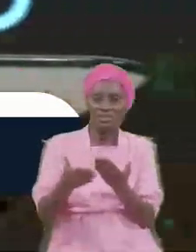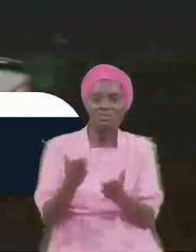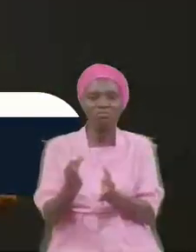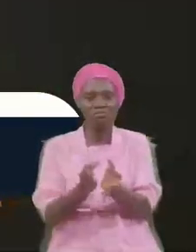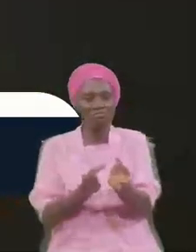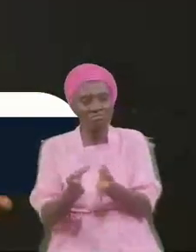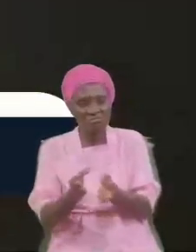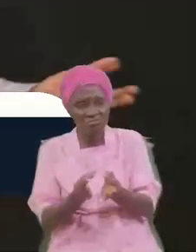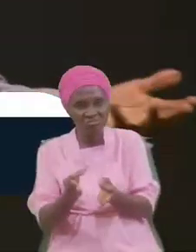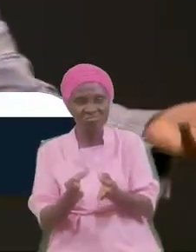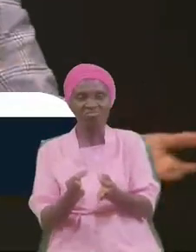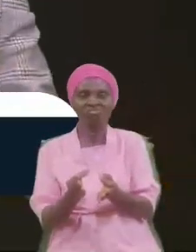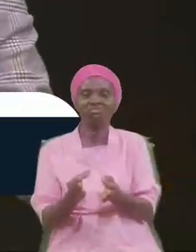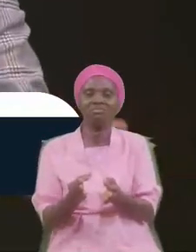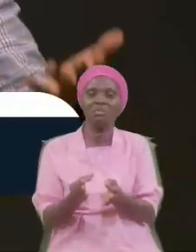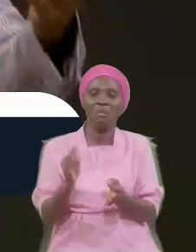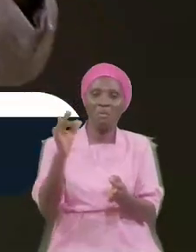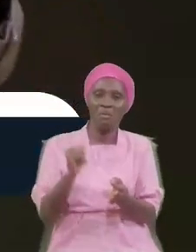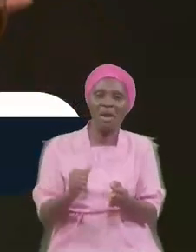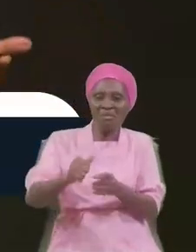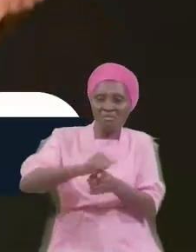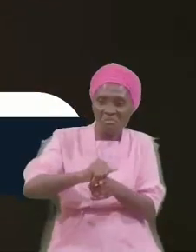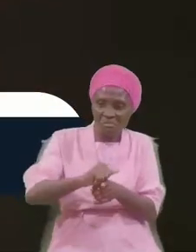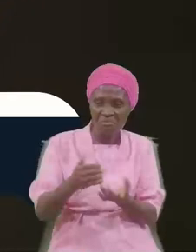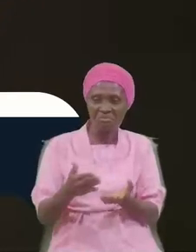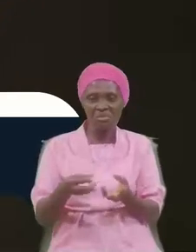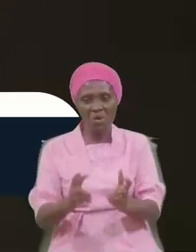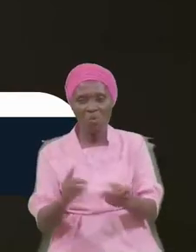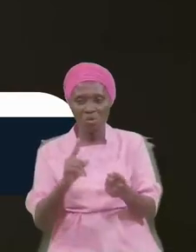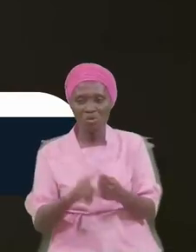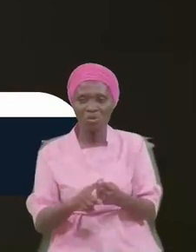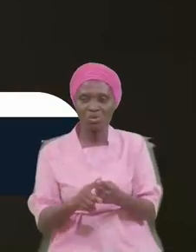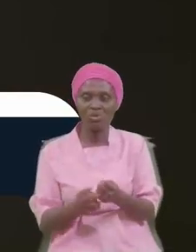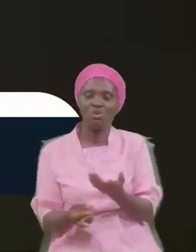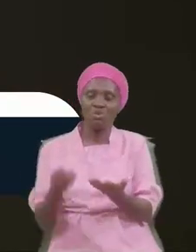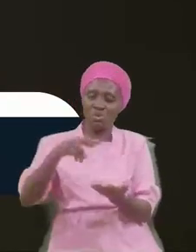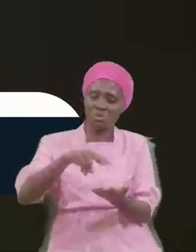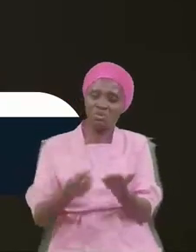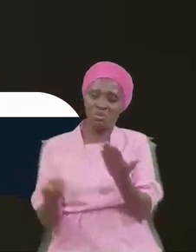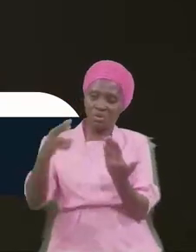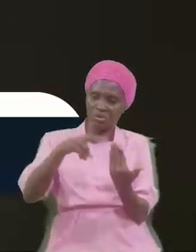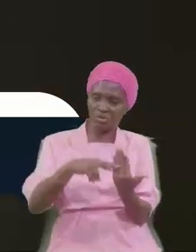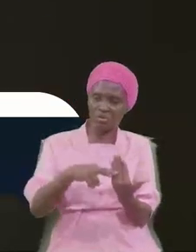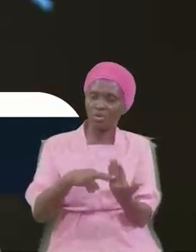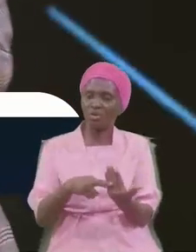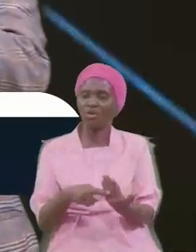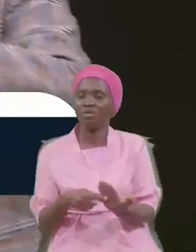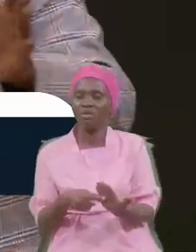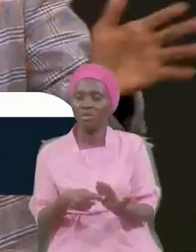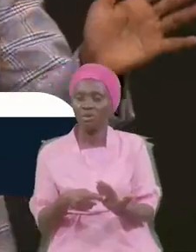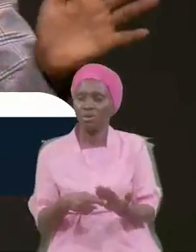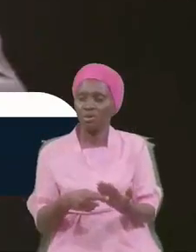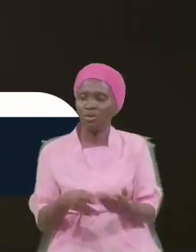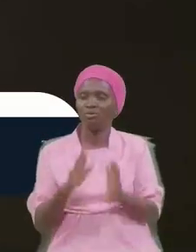par application, comme vous voyez la parole de Dieu. Alors, vous la simplifiez pour vous-même que